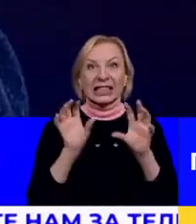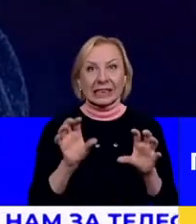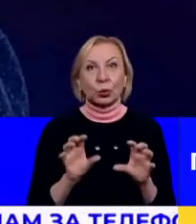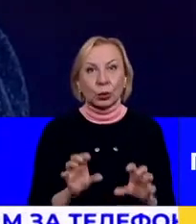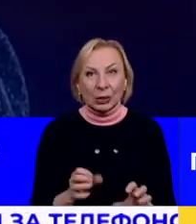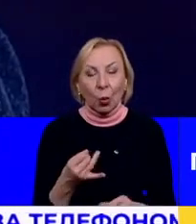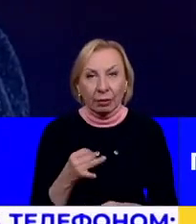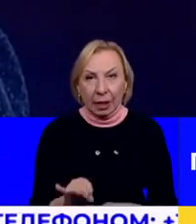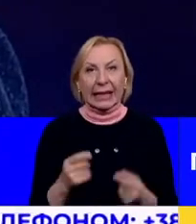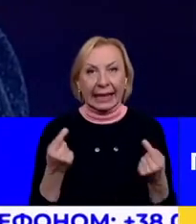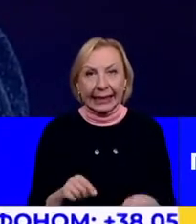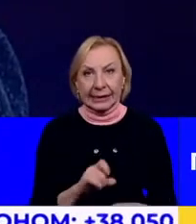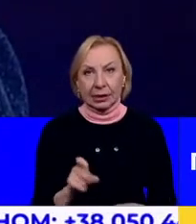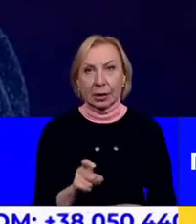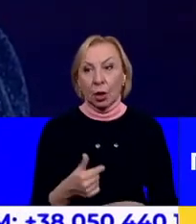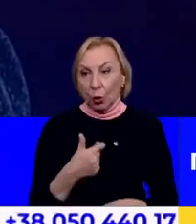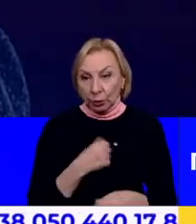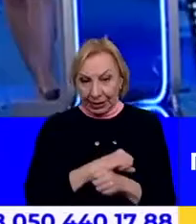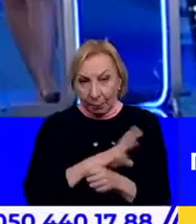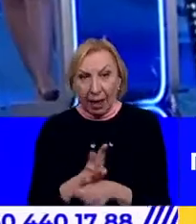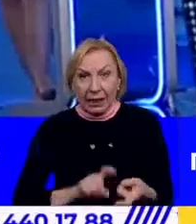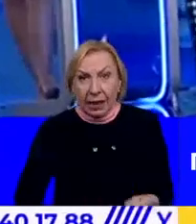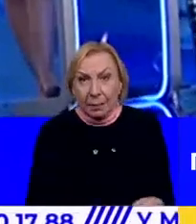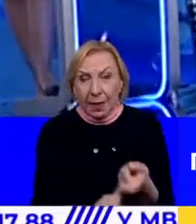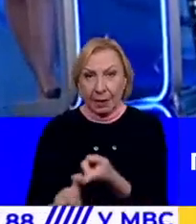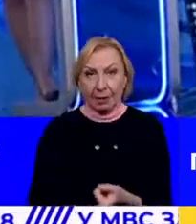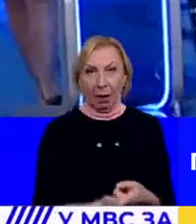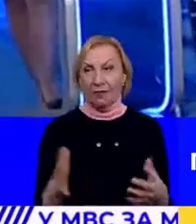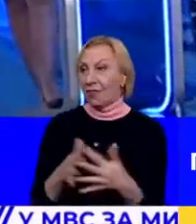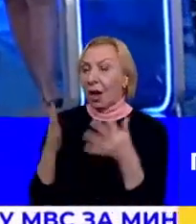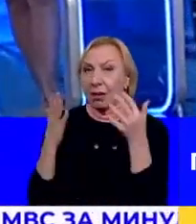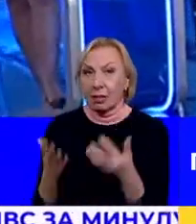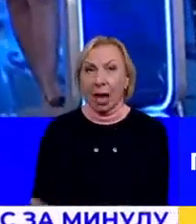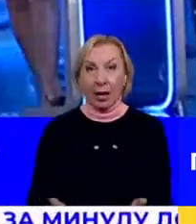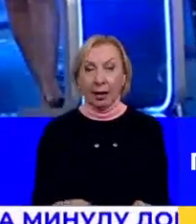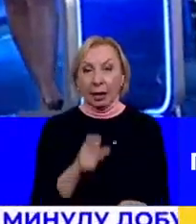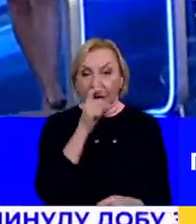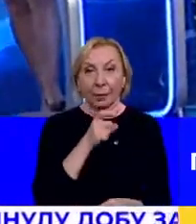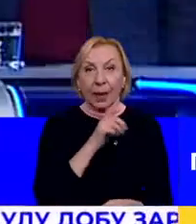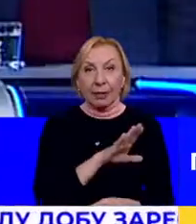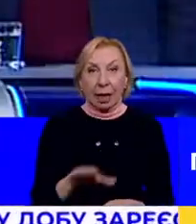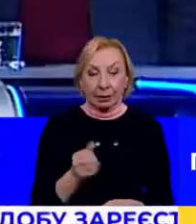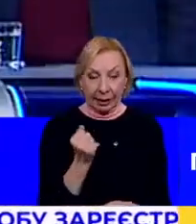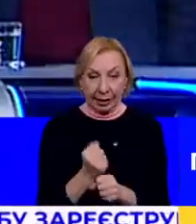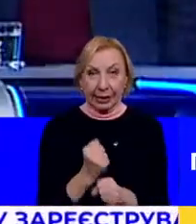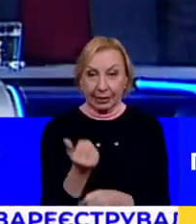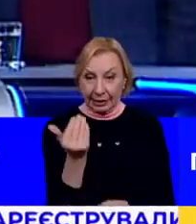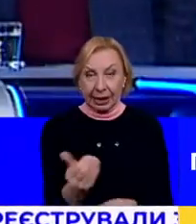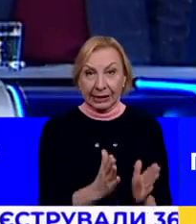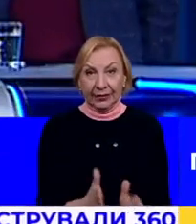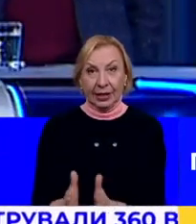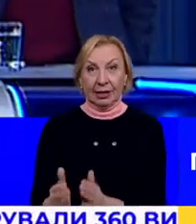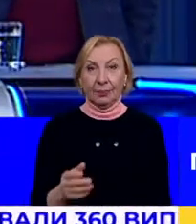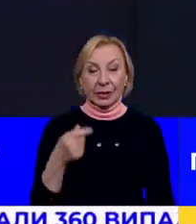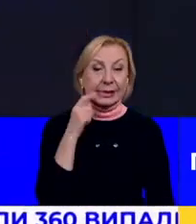нас пандемия, эпидемия полным ходом, пандемия идет. Война не закончилась. Непонятные действия его и его команды, и в